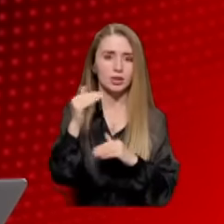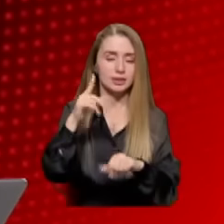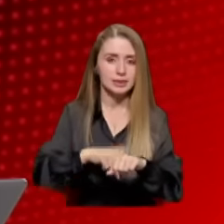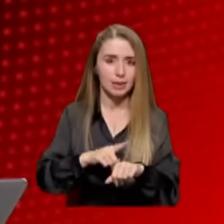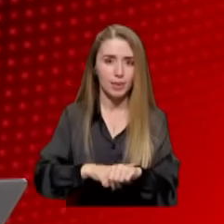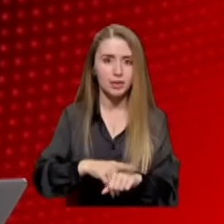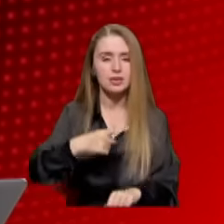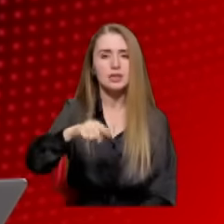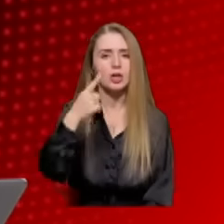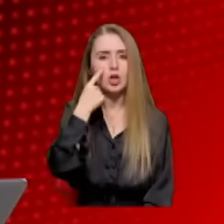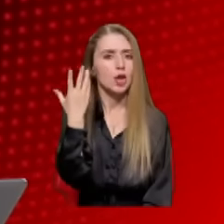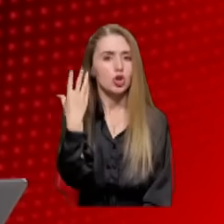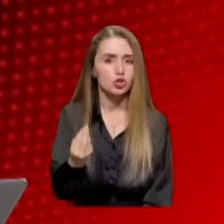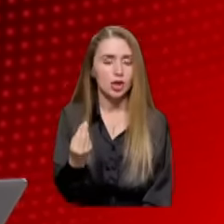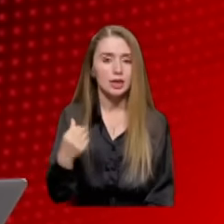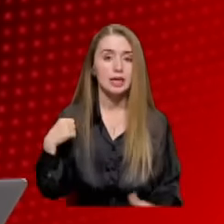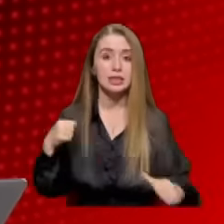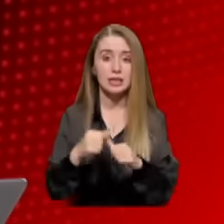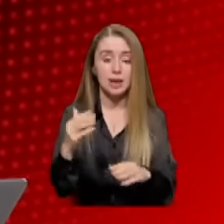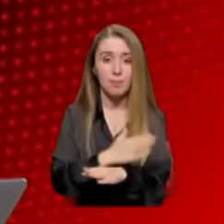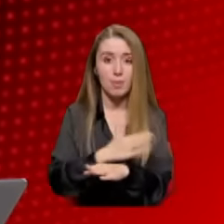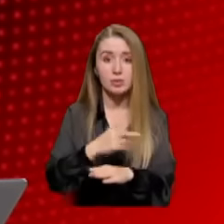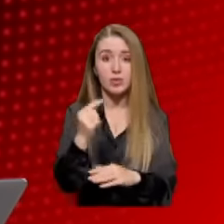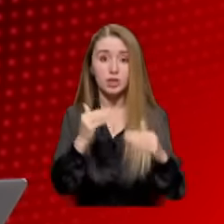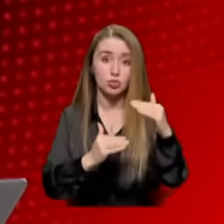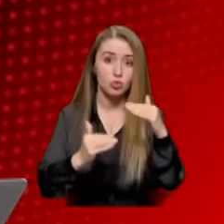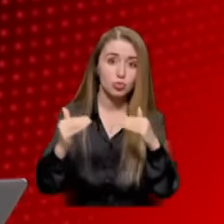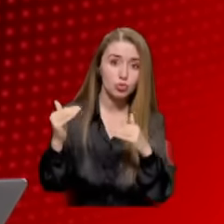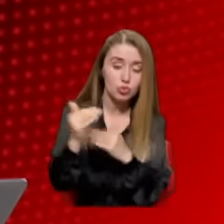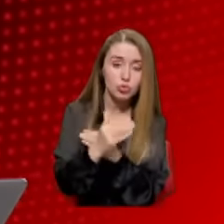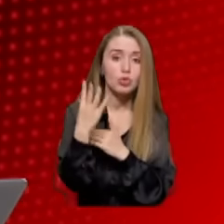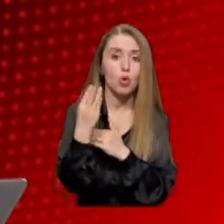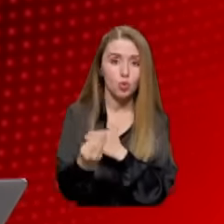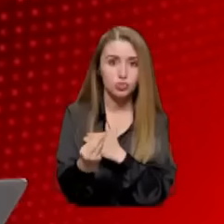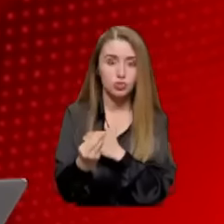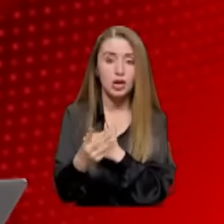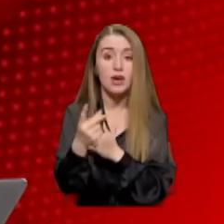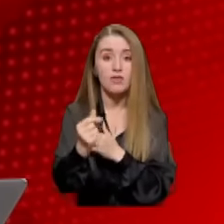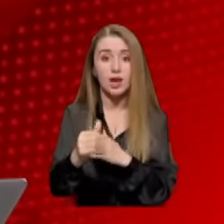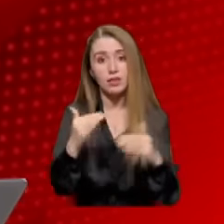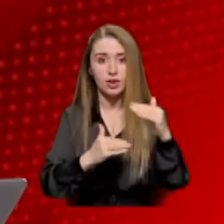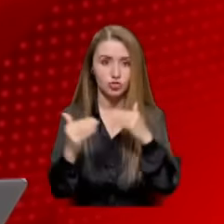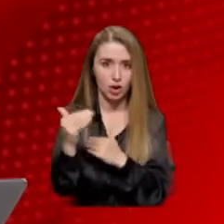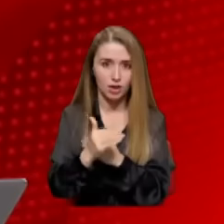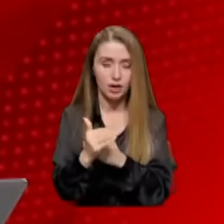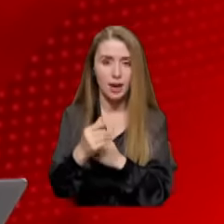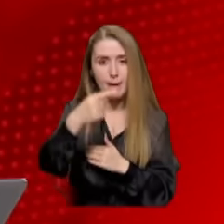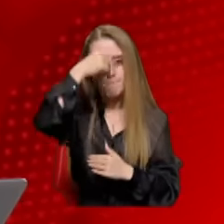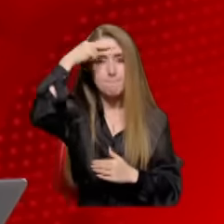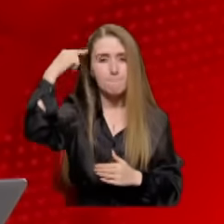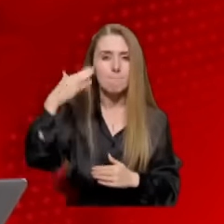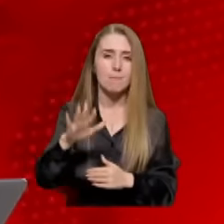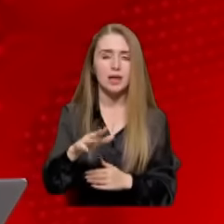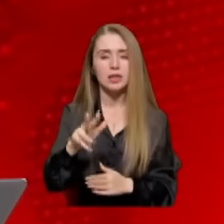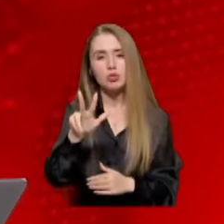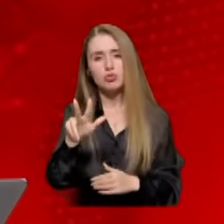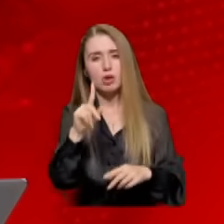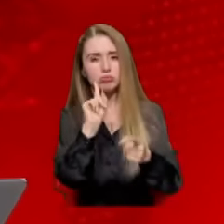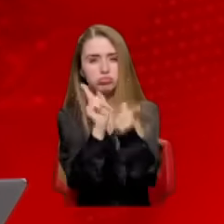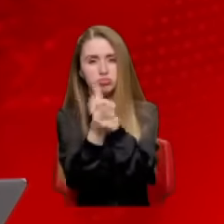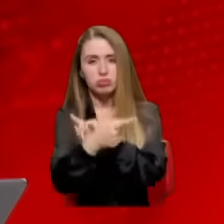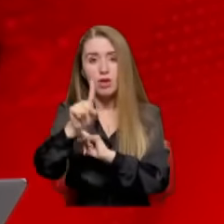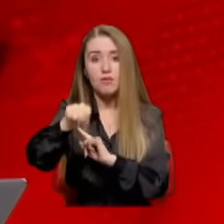zaman sizce ne olacak? Yine ürün fiyatının üstüne koyacak o farkı, fiyat artacak. Belki de böyle 3 çeşit